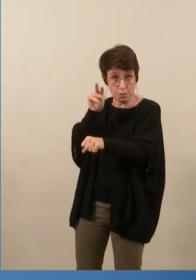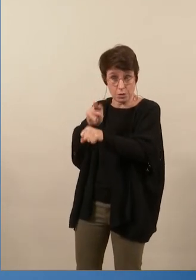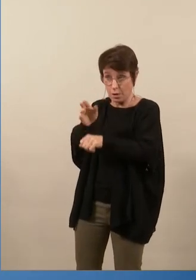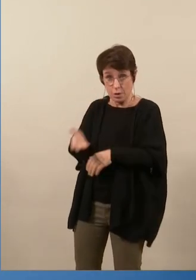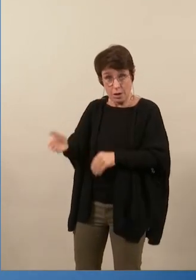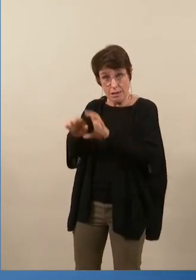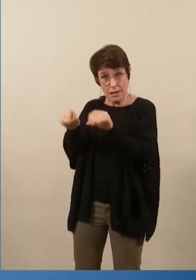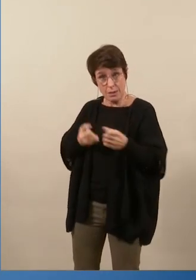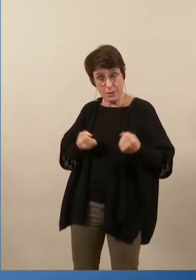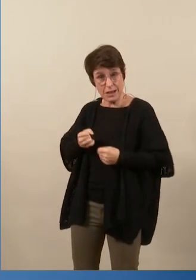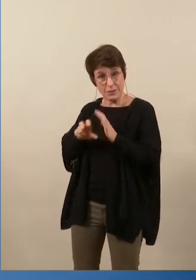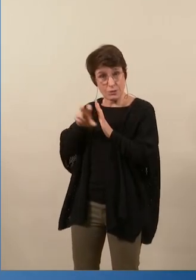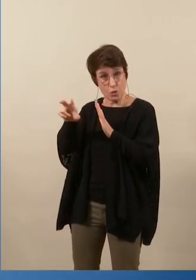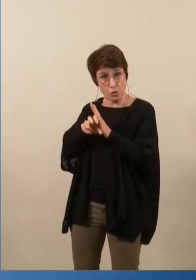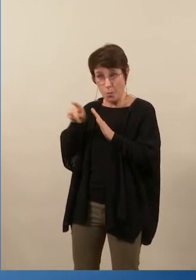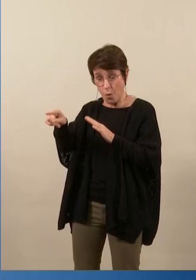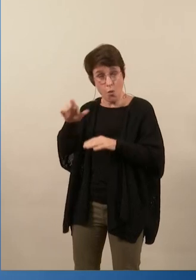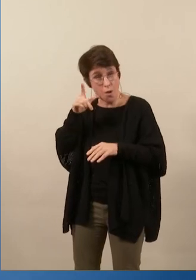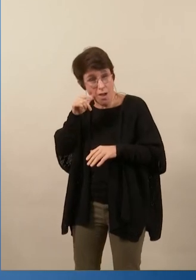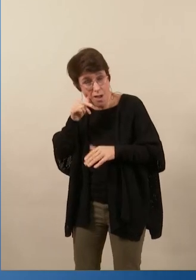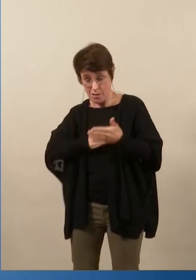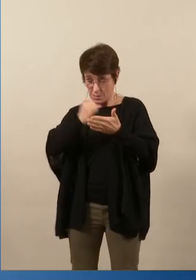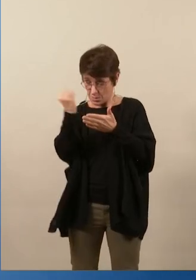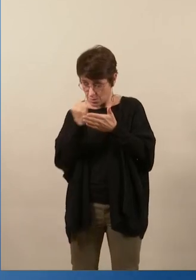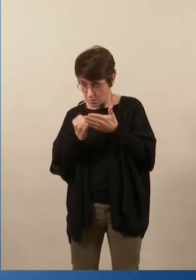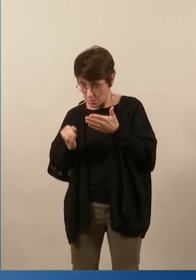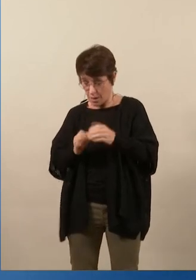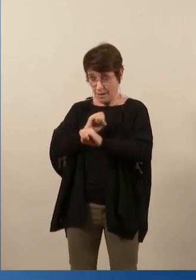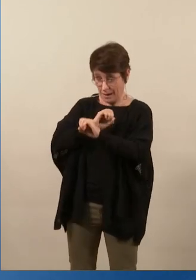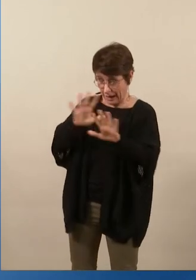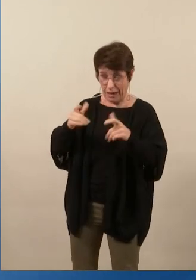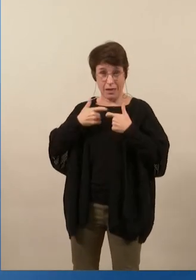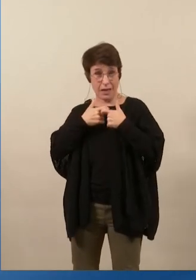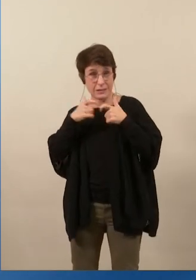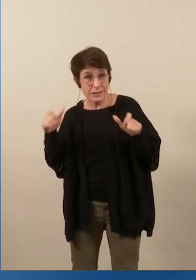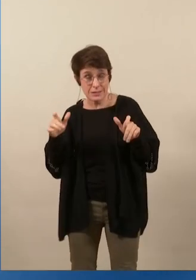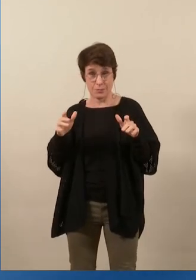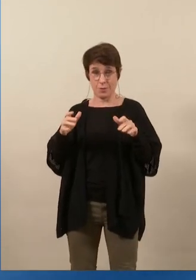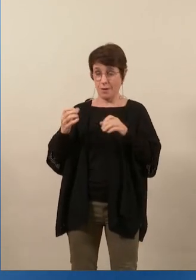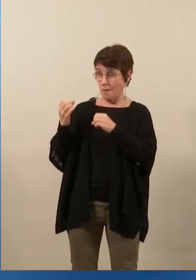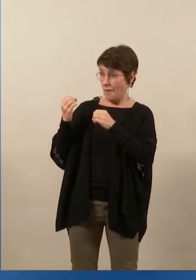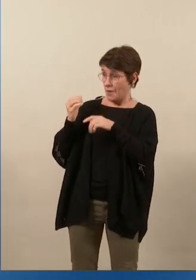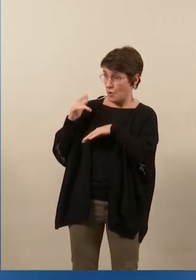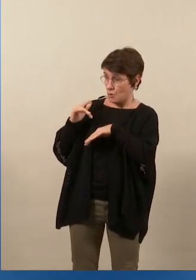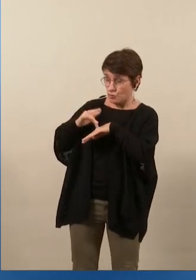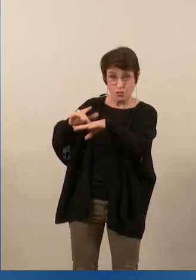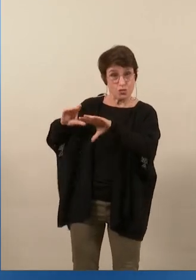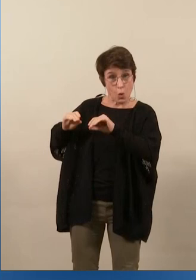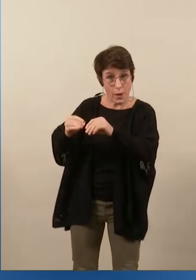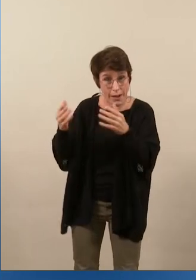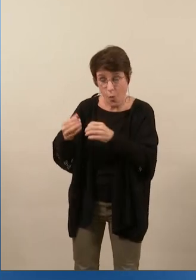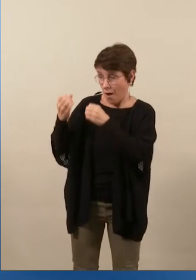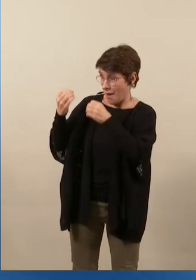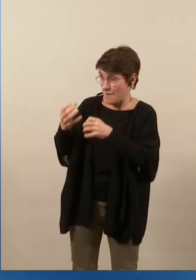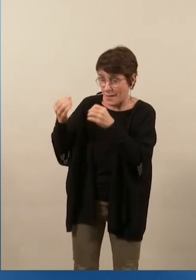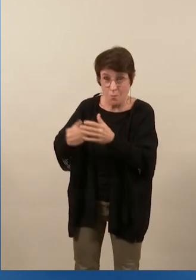tendent à rendre le plus accessible possible des faits des événements des choses auxquelles ont participé les habitantes et les habitants de Grenoble